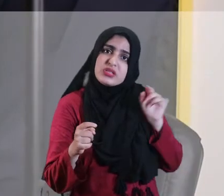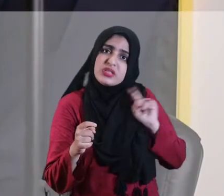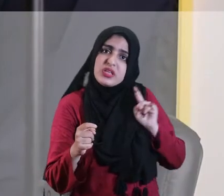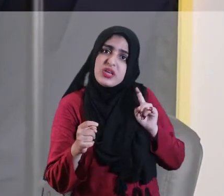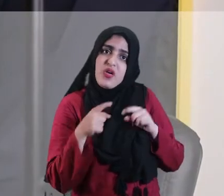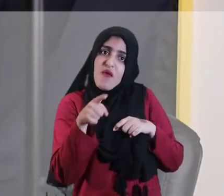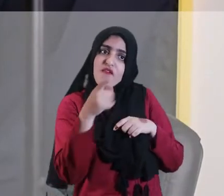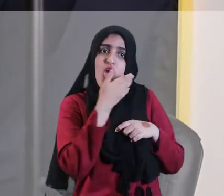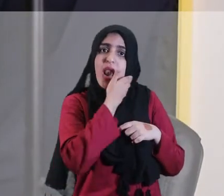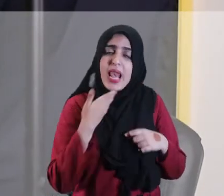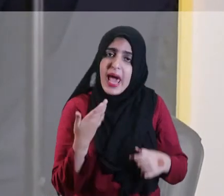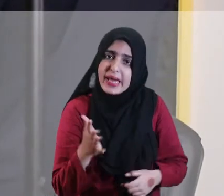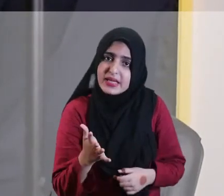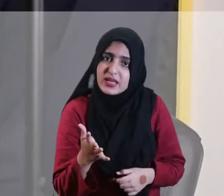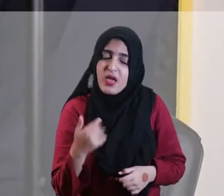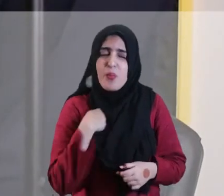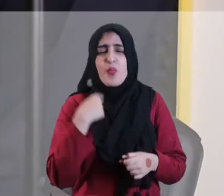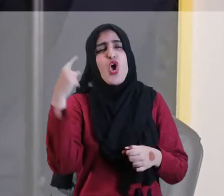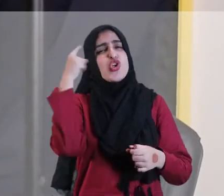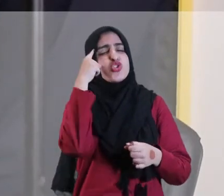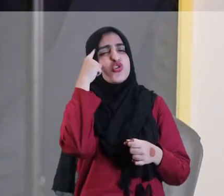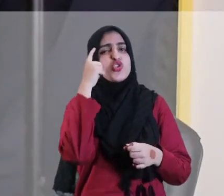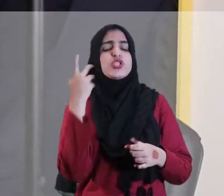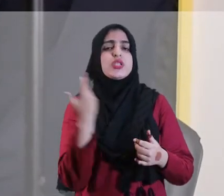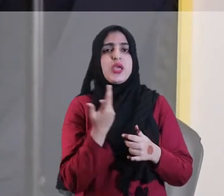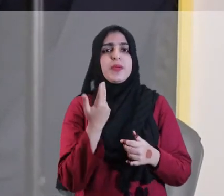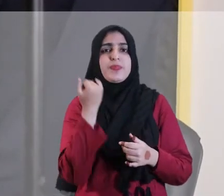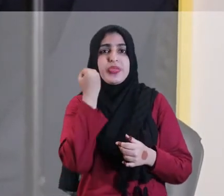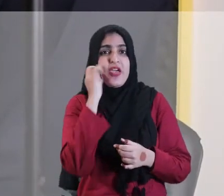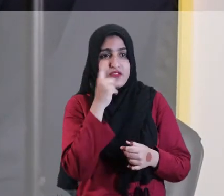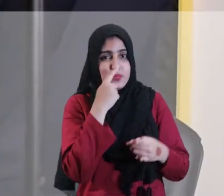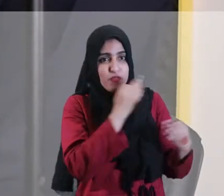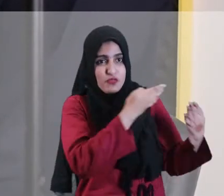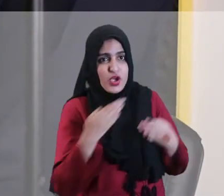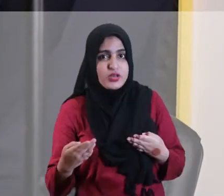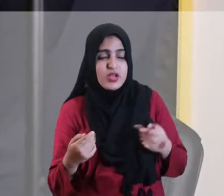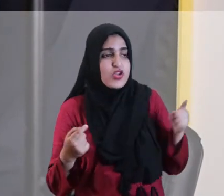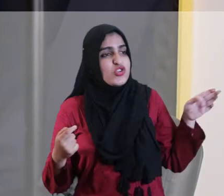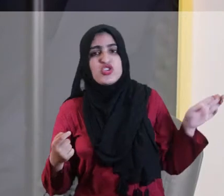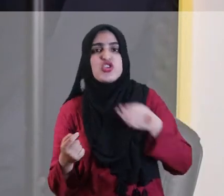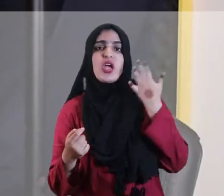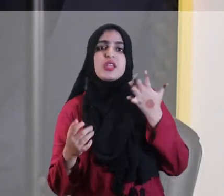अबाउट व्हाट इज द